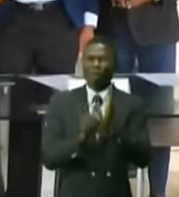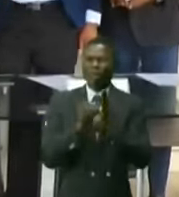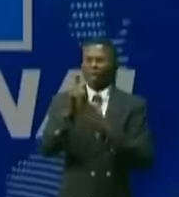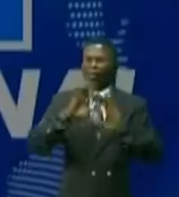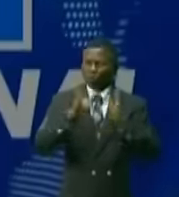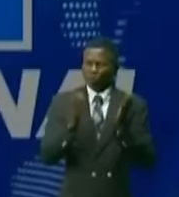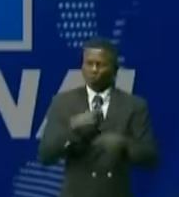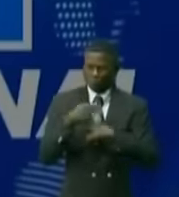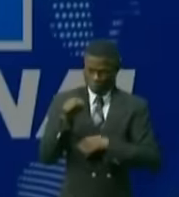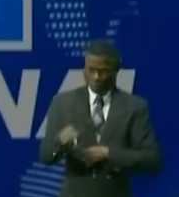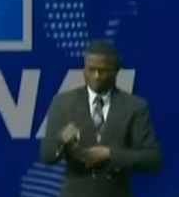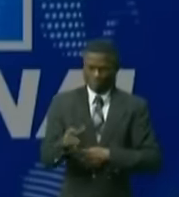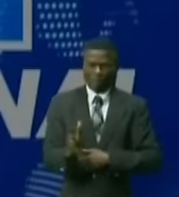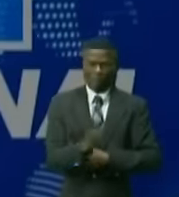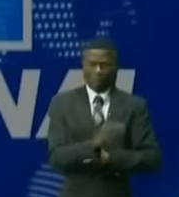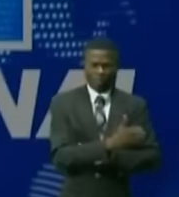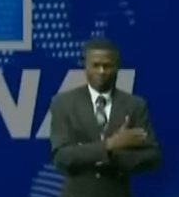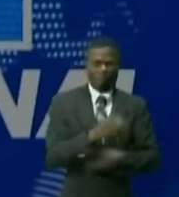développement.